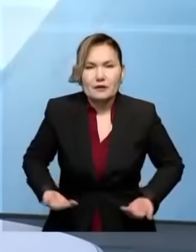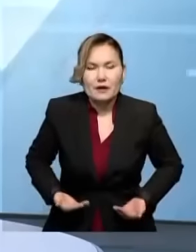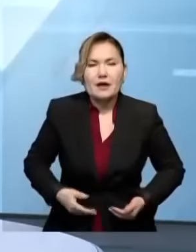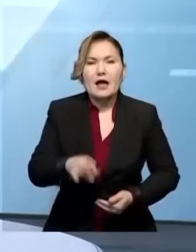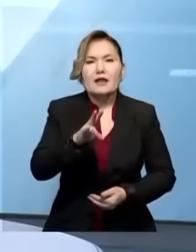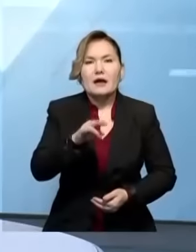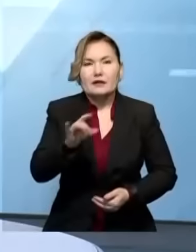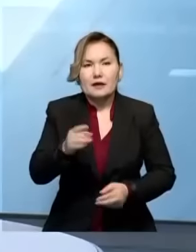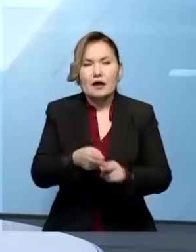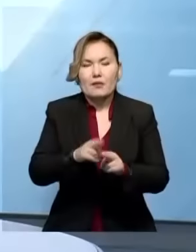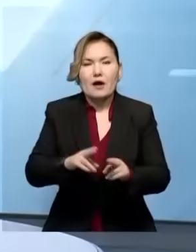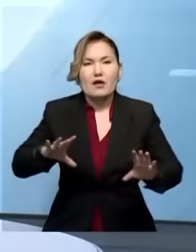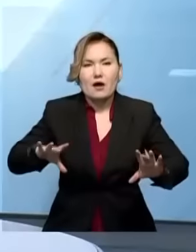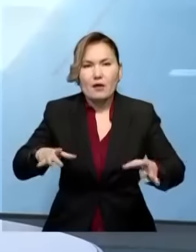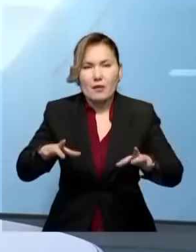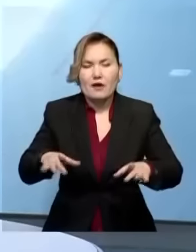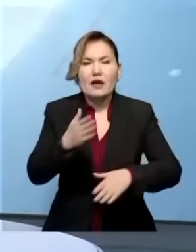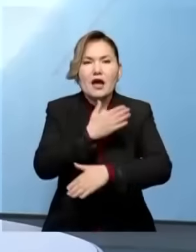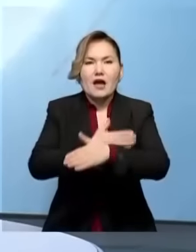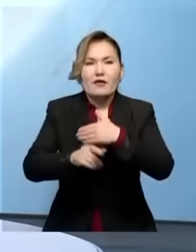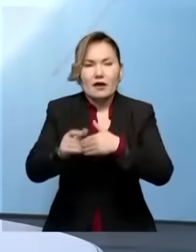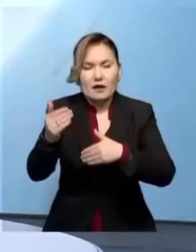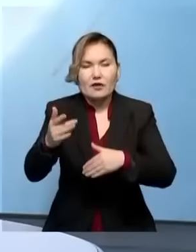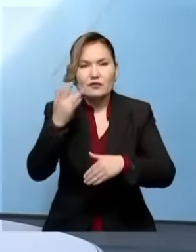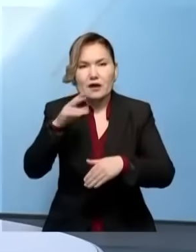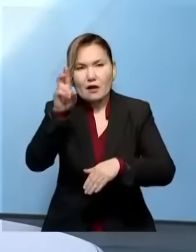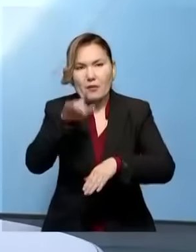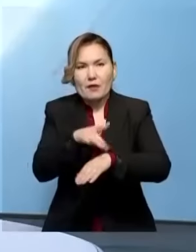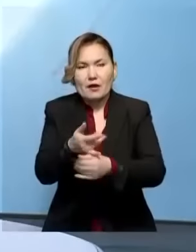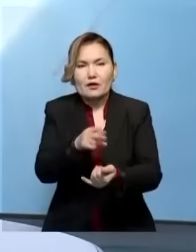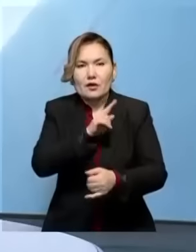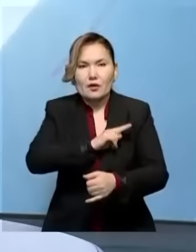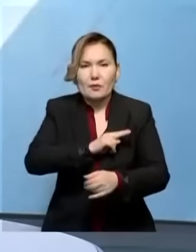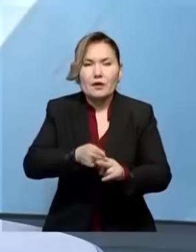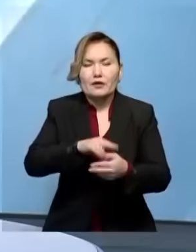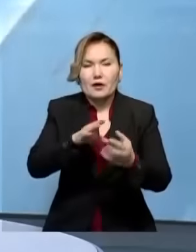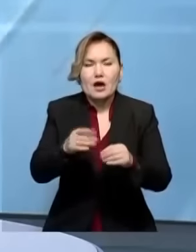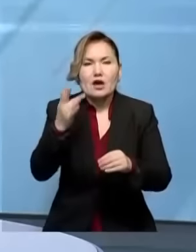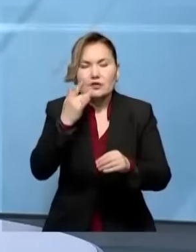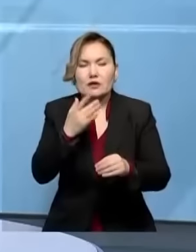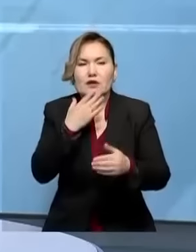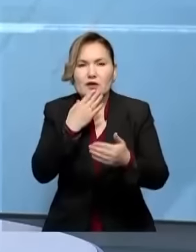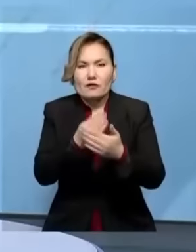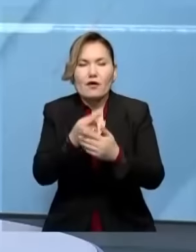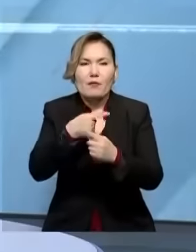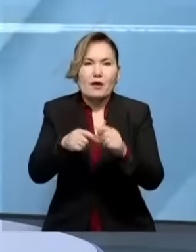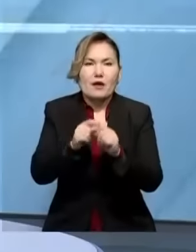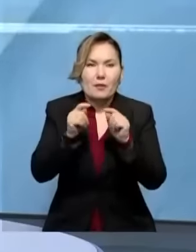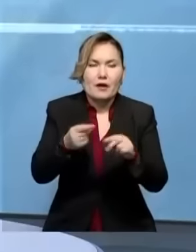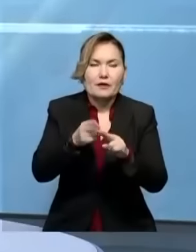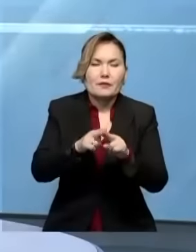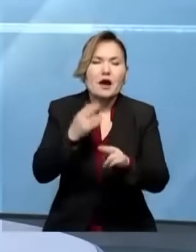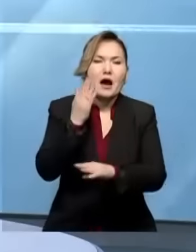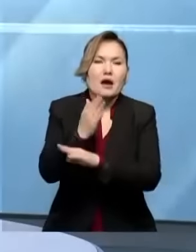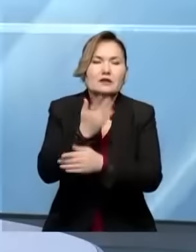Надыр Ермугамбетов қоларбаға таңылғанына қарамай, мемлекеттік қызметте жұмыс істейді. Одан бос кезде қолөнермен айналысады. Ағаштан түрлі